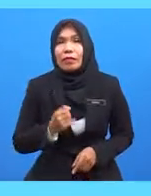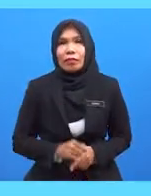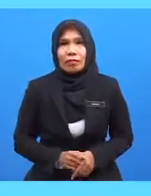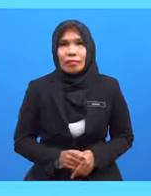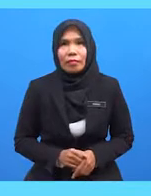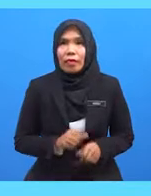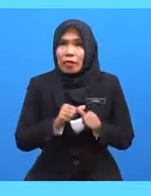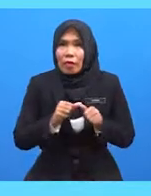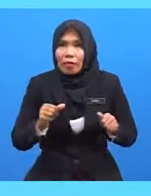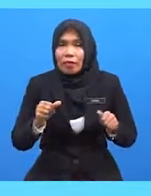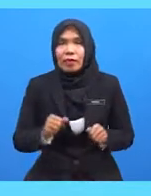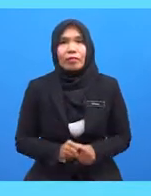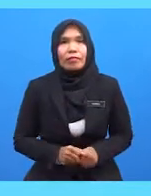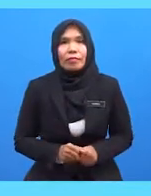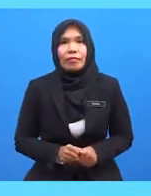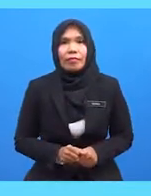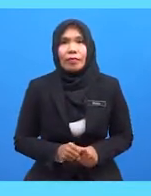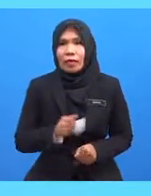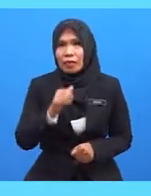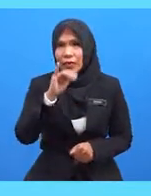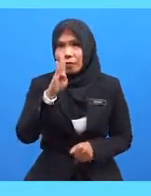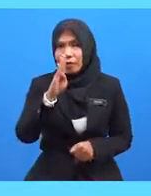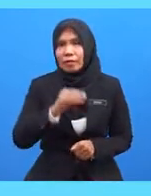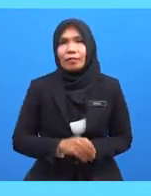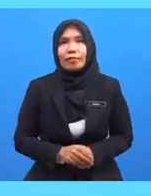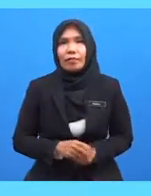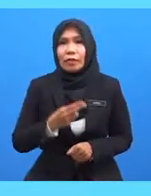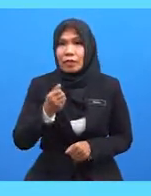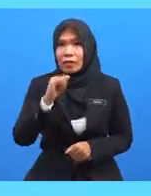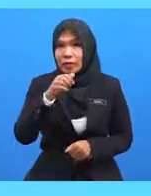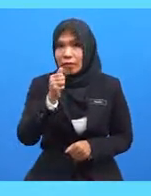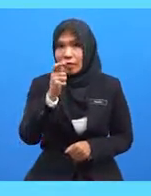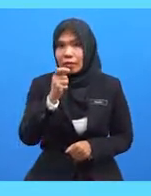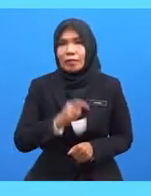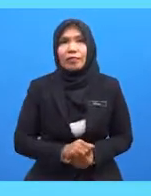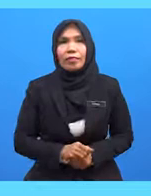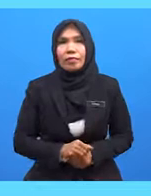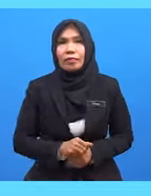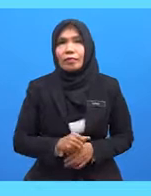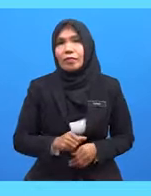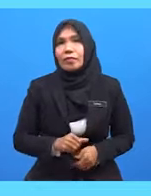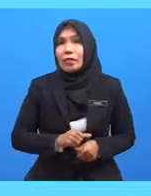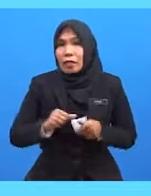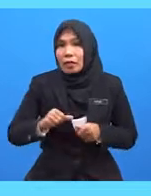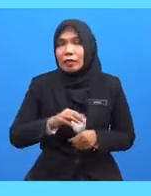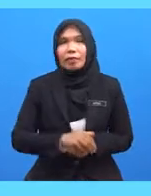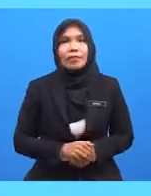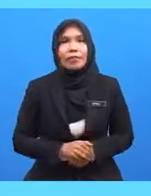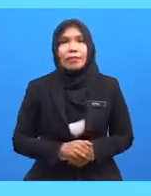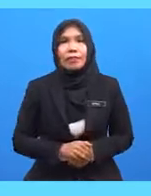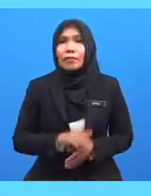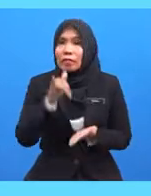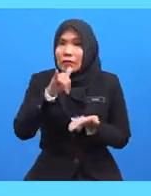mustahil, aman, khuatir, aib, hajat, akhir, kalbu, muskil,